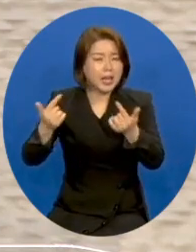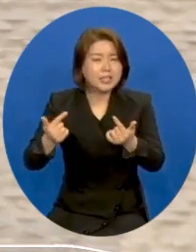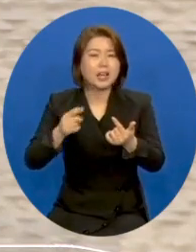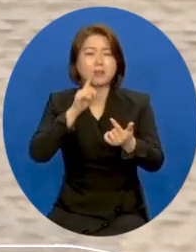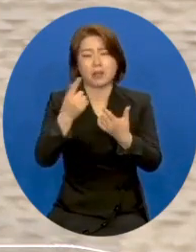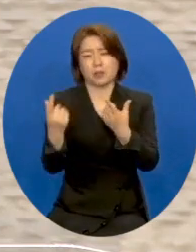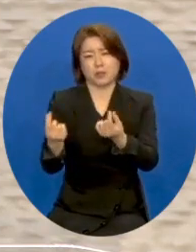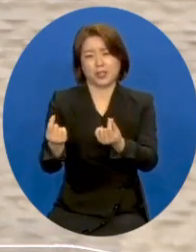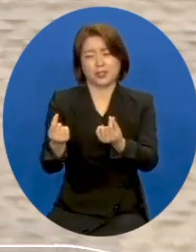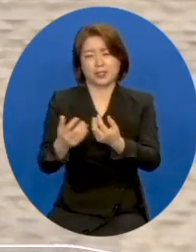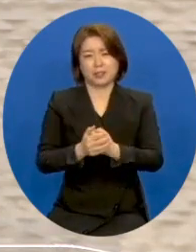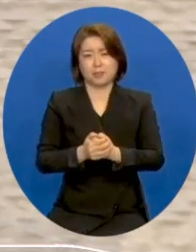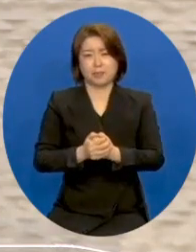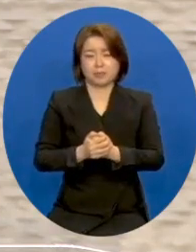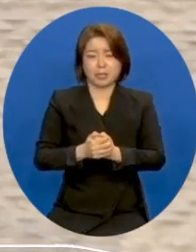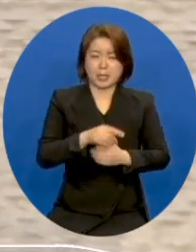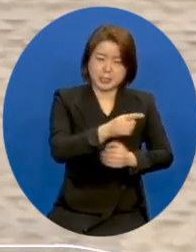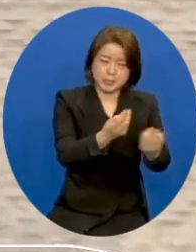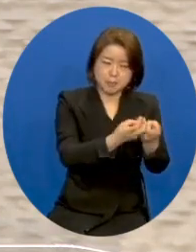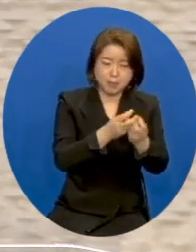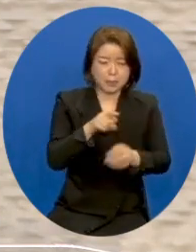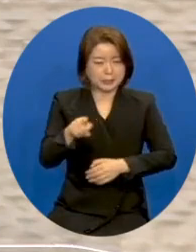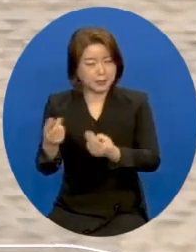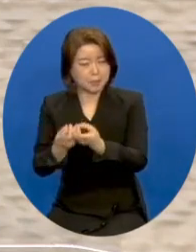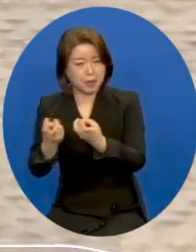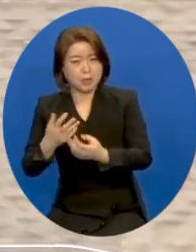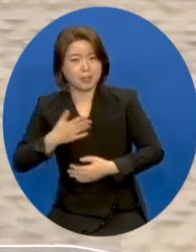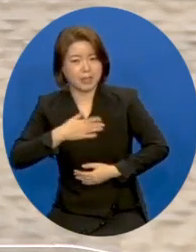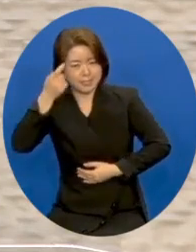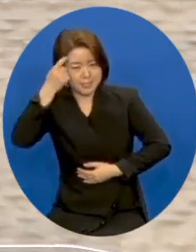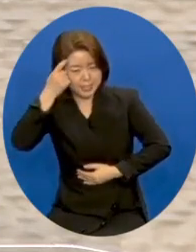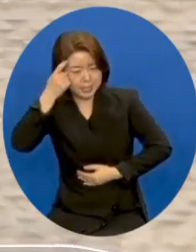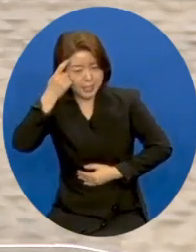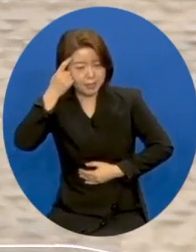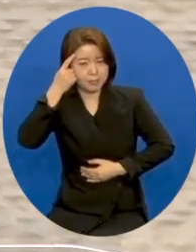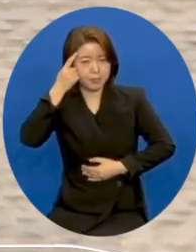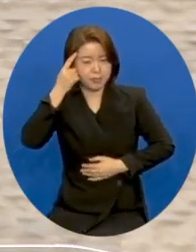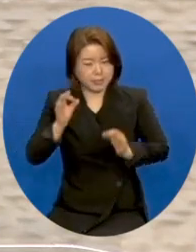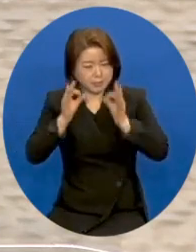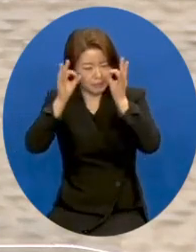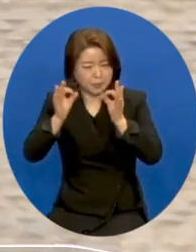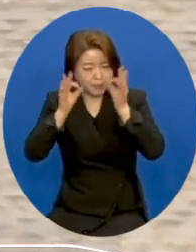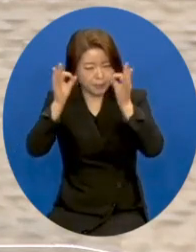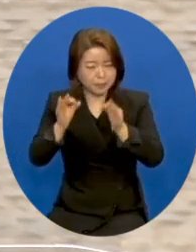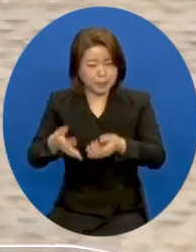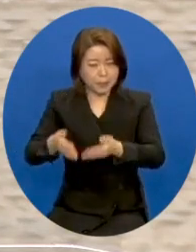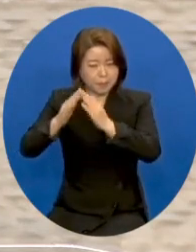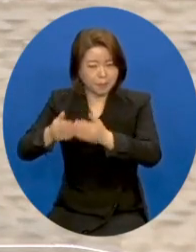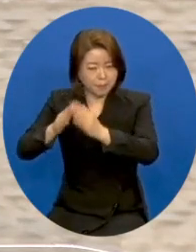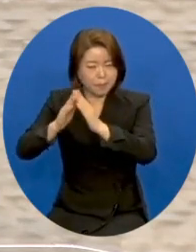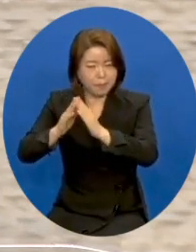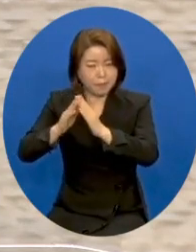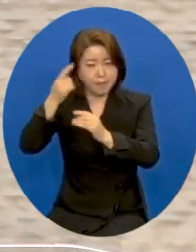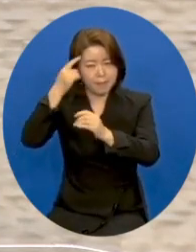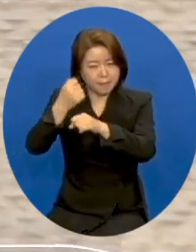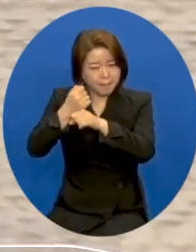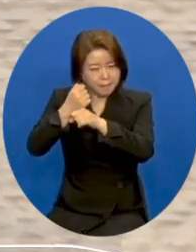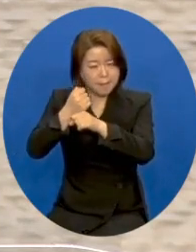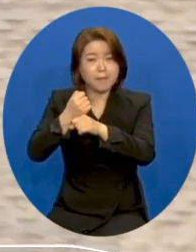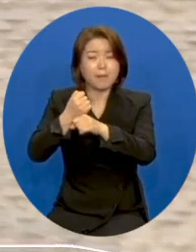합니다. 이런저런 방법으로 목회를 하고 교회를 세워보려고 애썼다는 뜻이기도